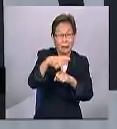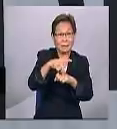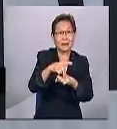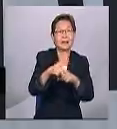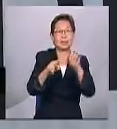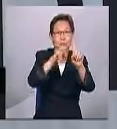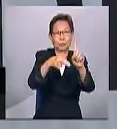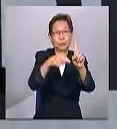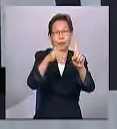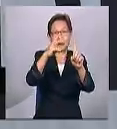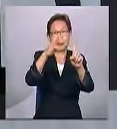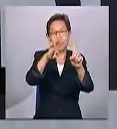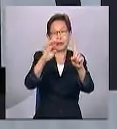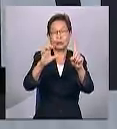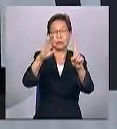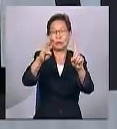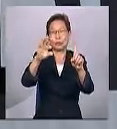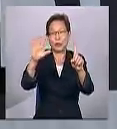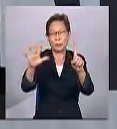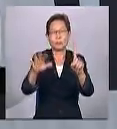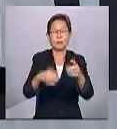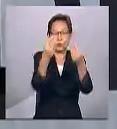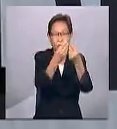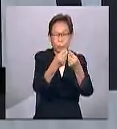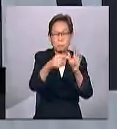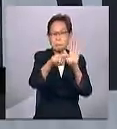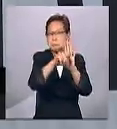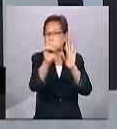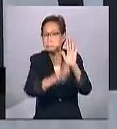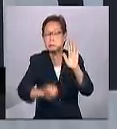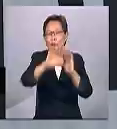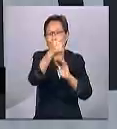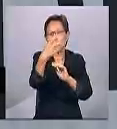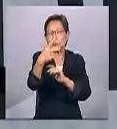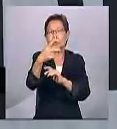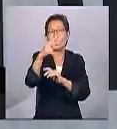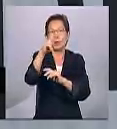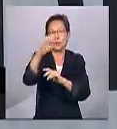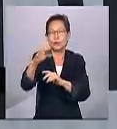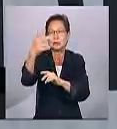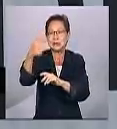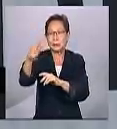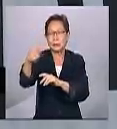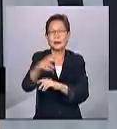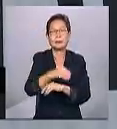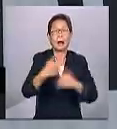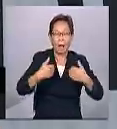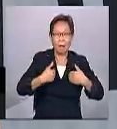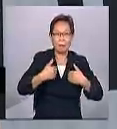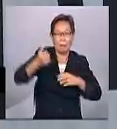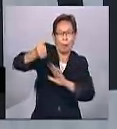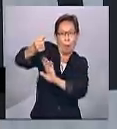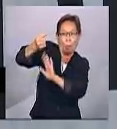1,465 kes positif, dan bilangan yang negatif ialah 10,213. Yang case pending,